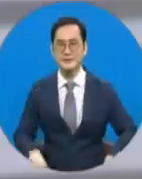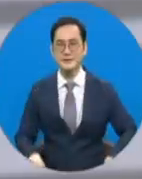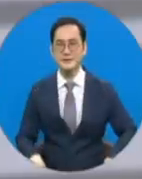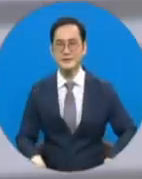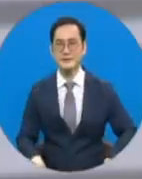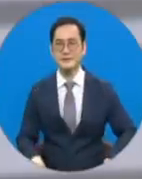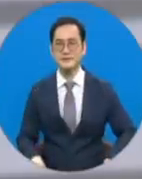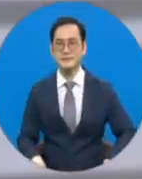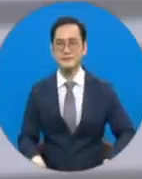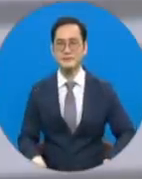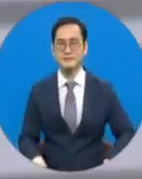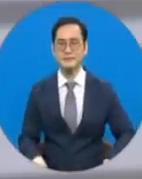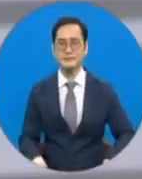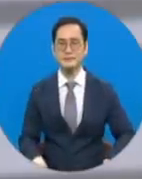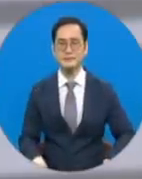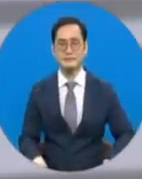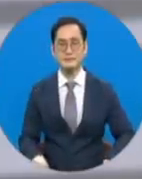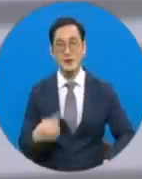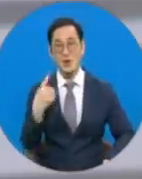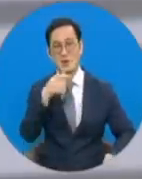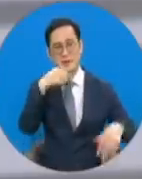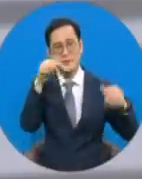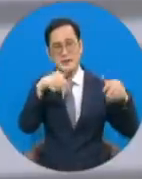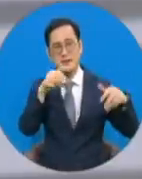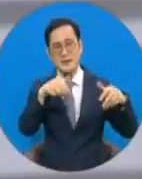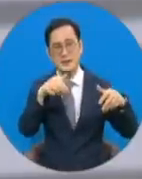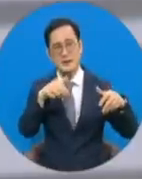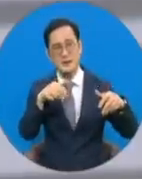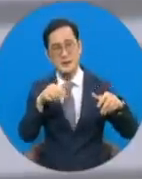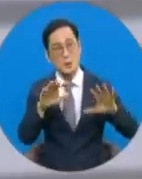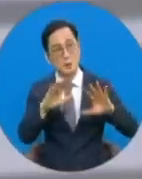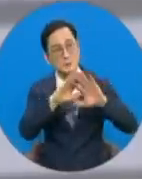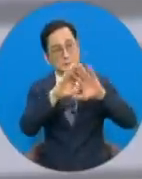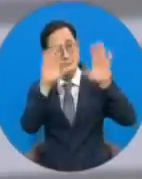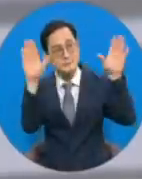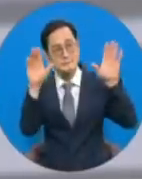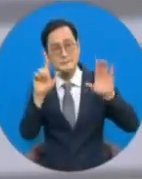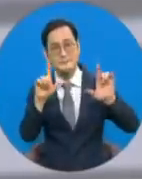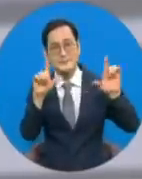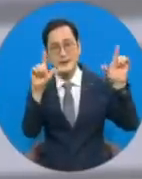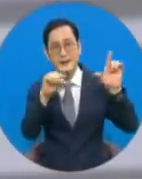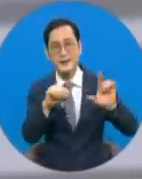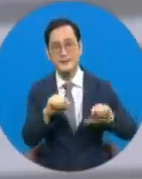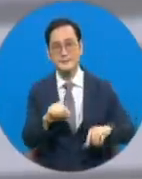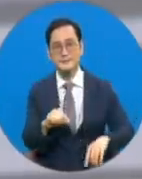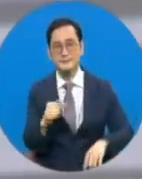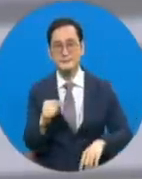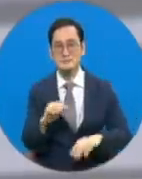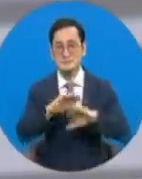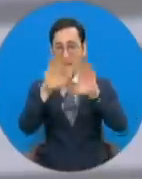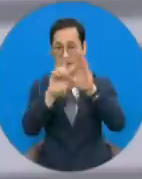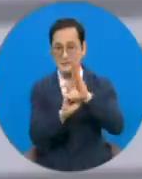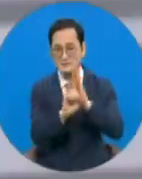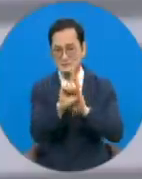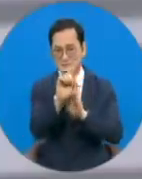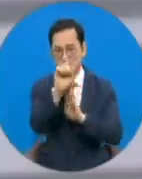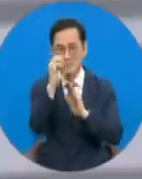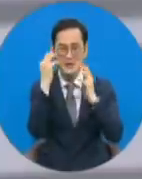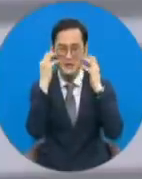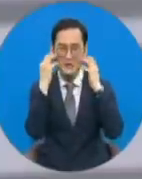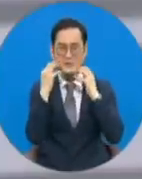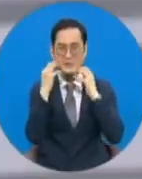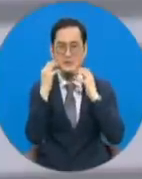언제 비가 내렸냐는 듯 하늘이 맑습니다. 낮에는 기온이 크게 올라 한여름 같은 더운 날씨가 이어진다고